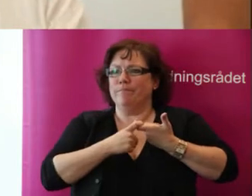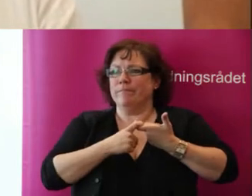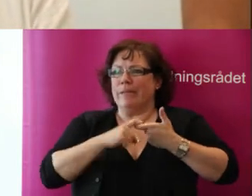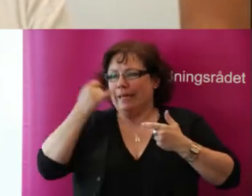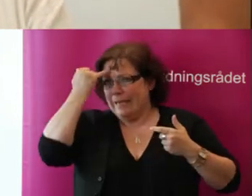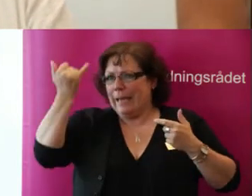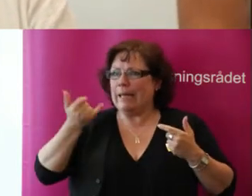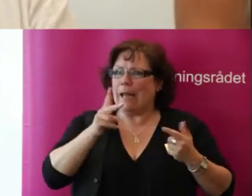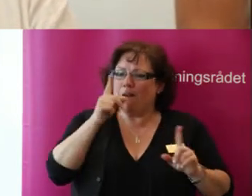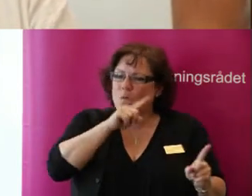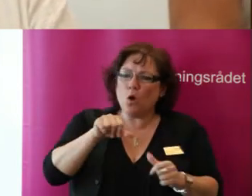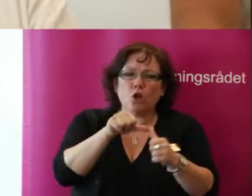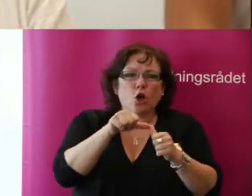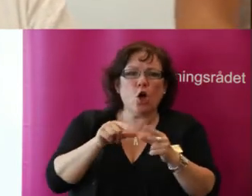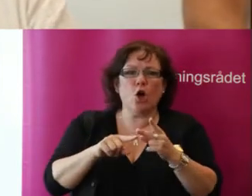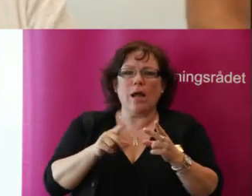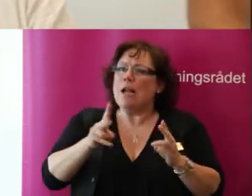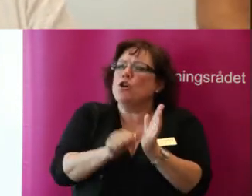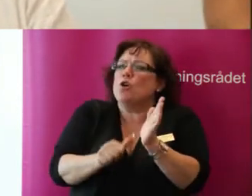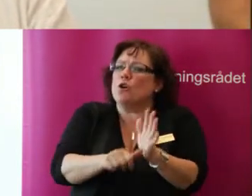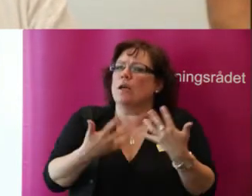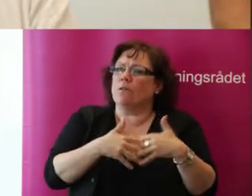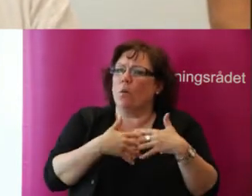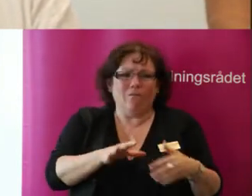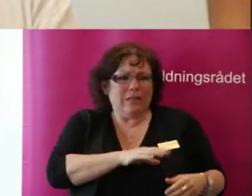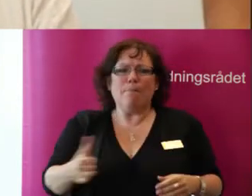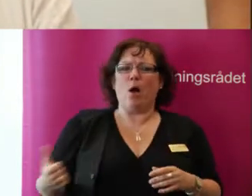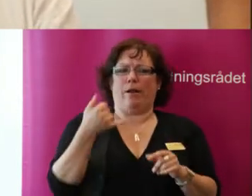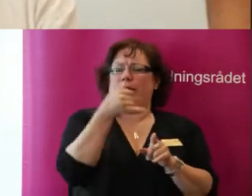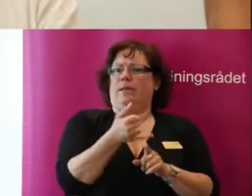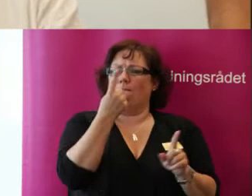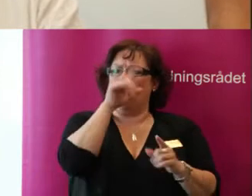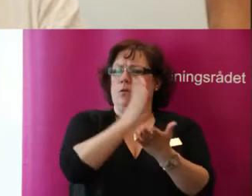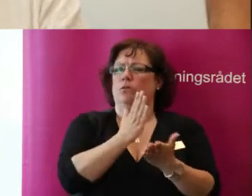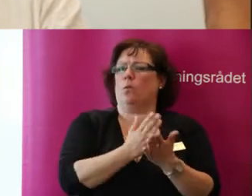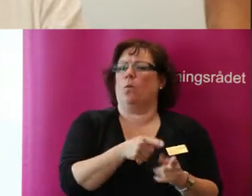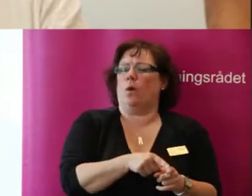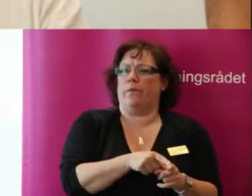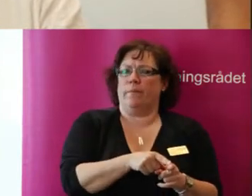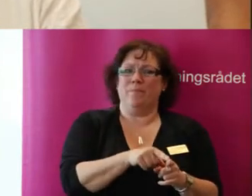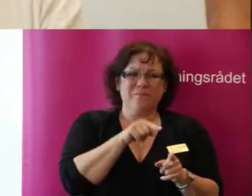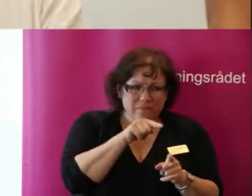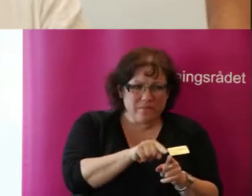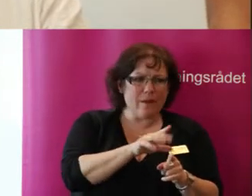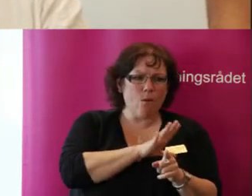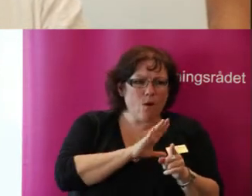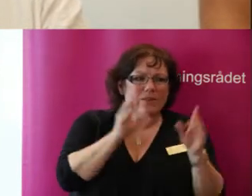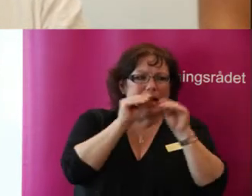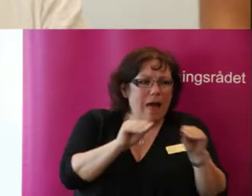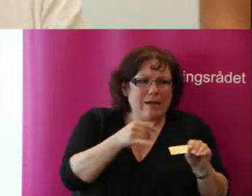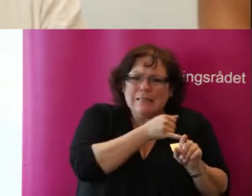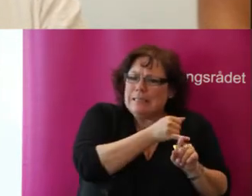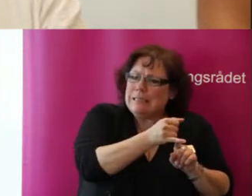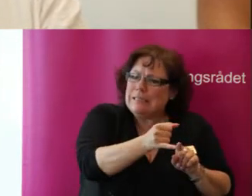folkrörelseprägel eller yrkesfunktion. Det finns ingen annanstans. Det är bara folkhögskolan som arrangerar det. Och där finns ju lärare i alla de